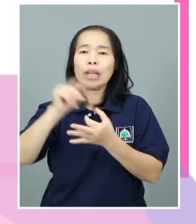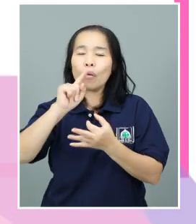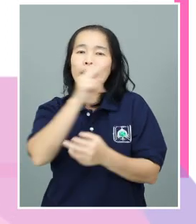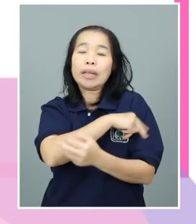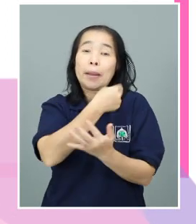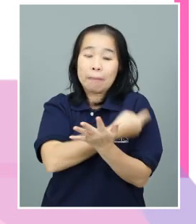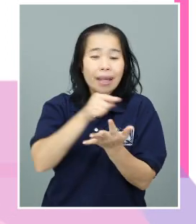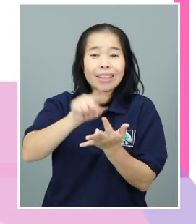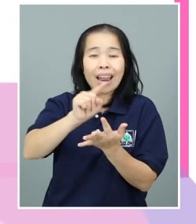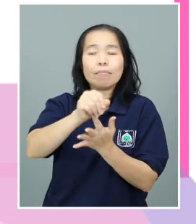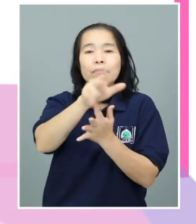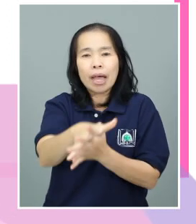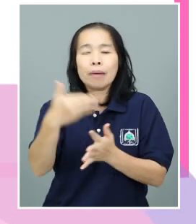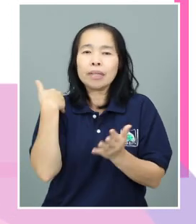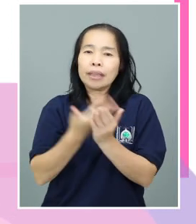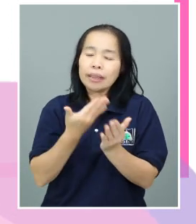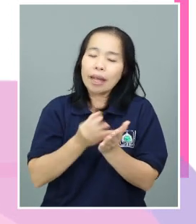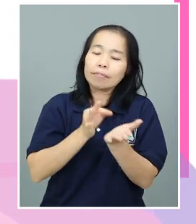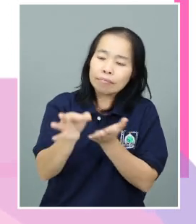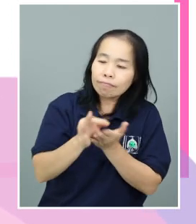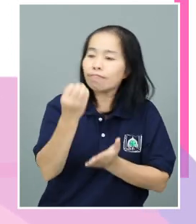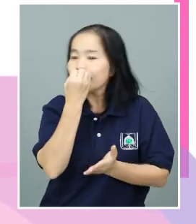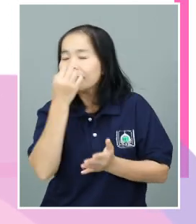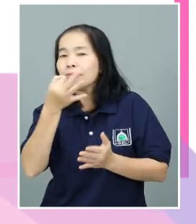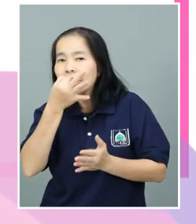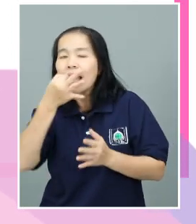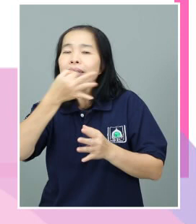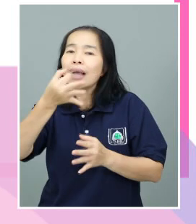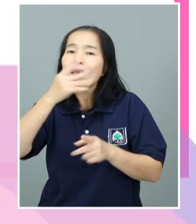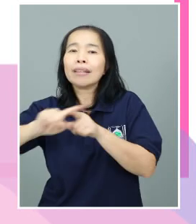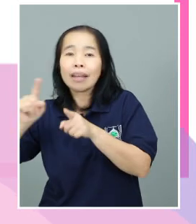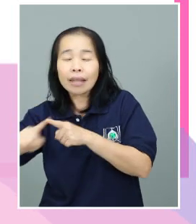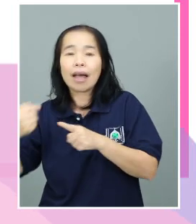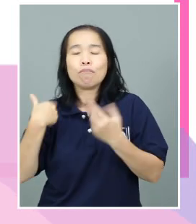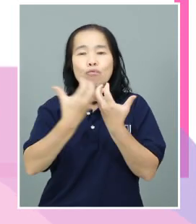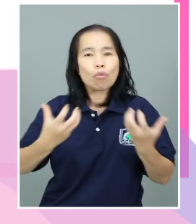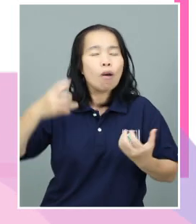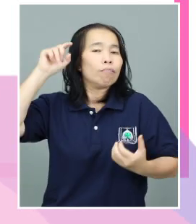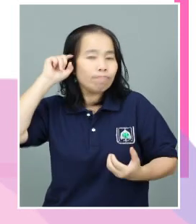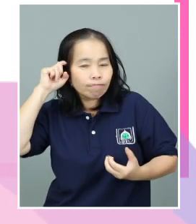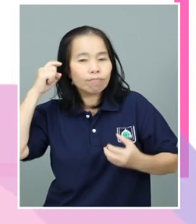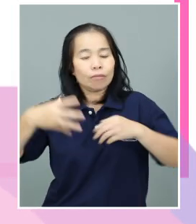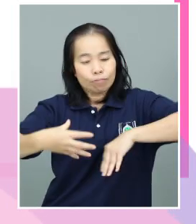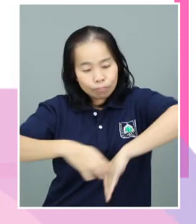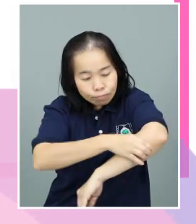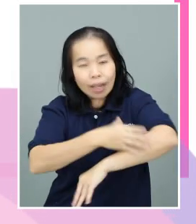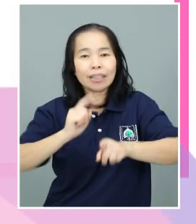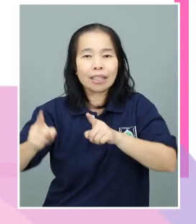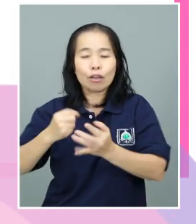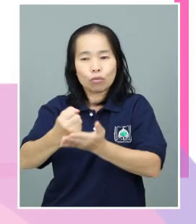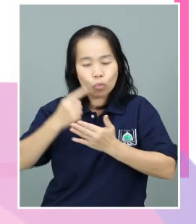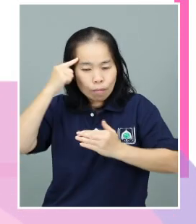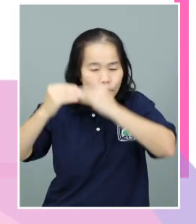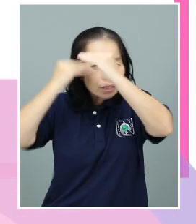การทางการแพทย์และค่าใช้จ่ายในการรักษาพยาบาลค่าอุปกรณ์เครื่องช่วยความพิการและสื่อส่งเสริมพัฒนาการ